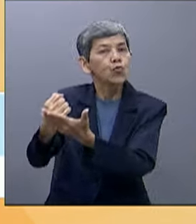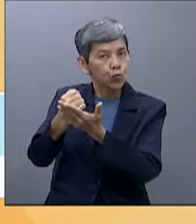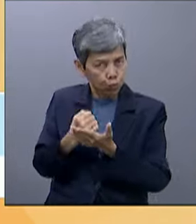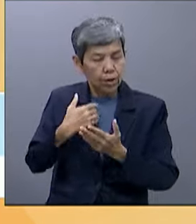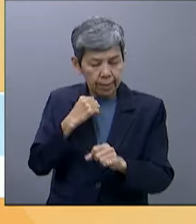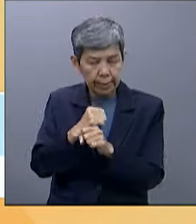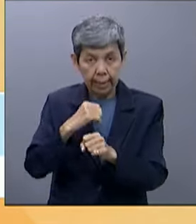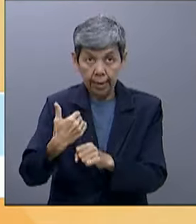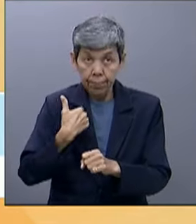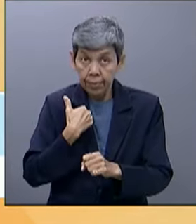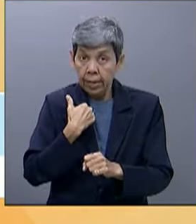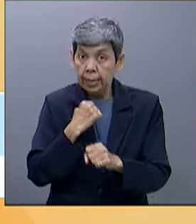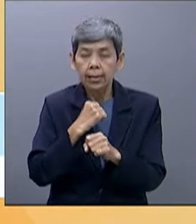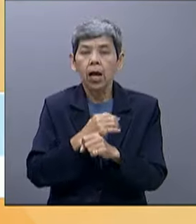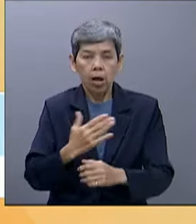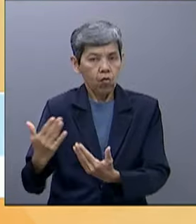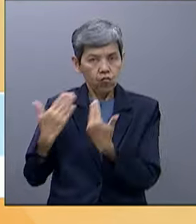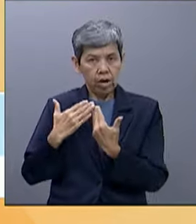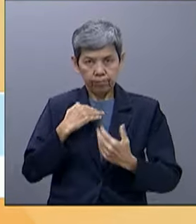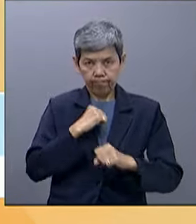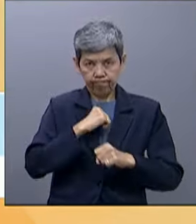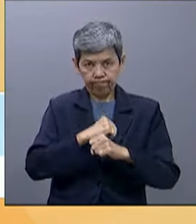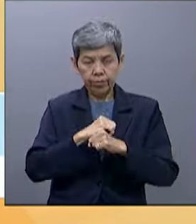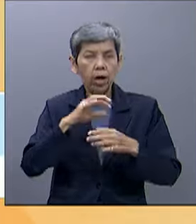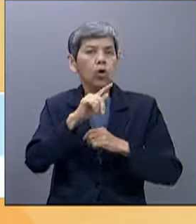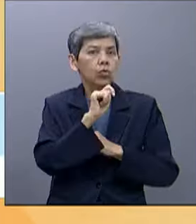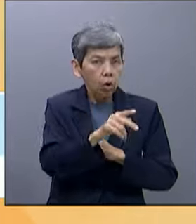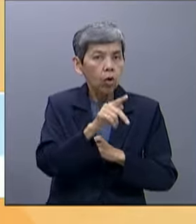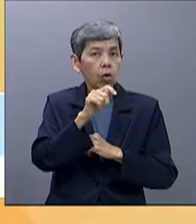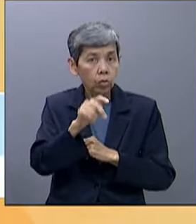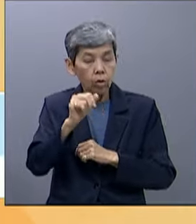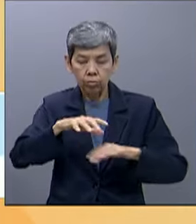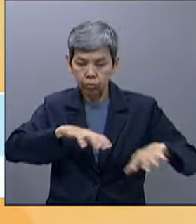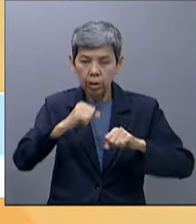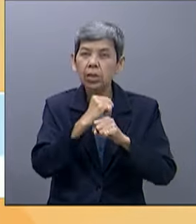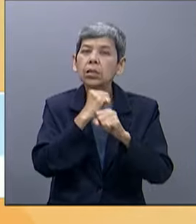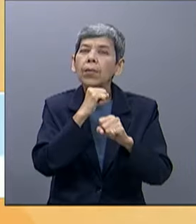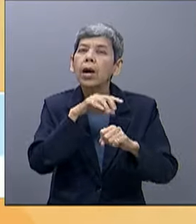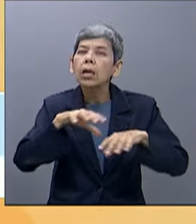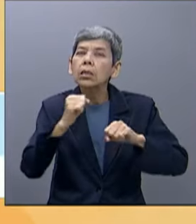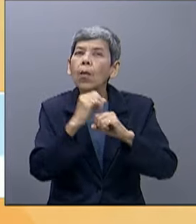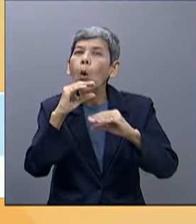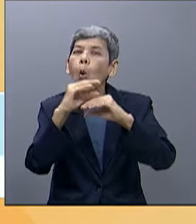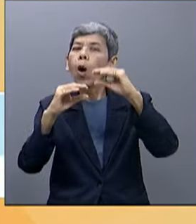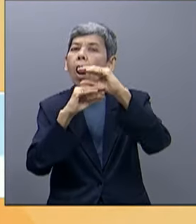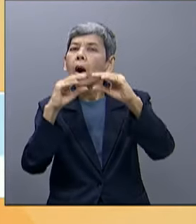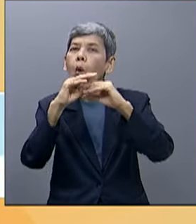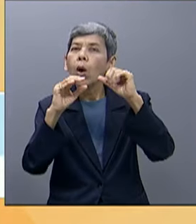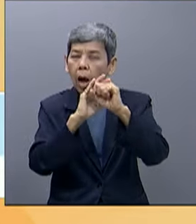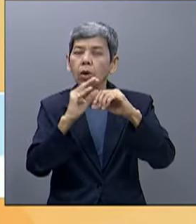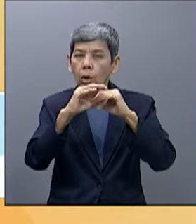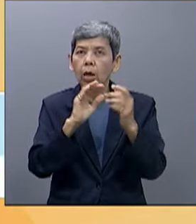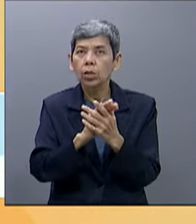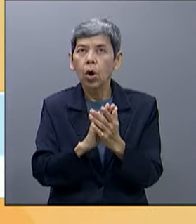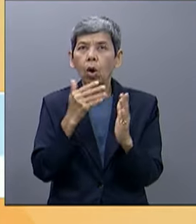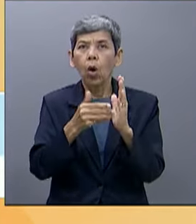านได้มอบหมายให้ทางการท่องเที่ยวแห่งประเทศไทยนะครับมาจัดโครงการวิกฤต5ภาค ครับ ของอุ